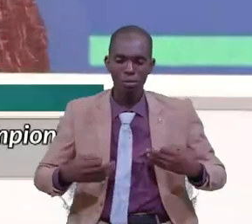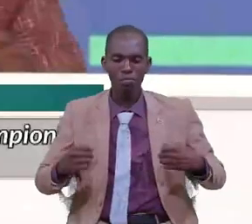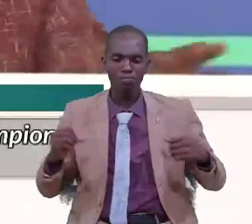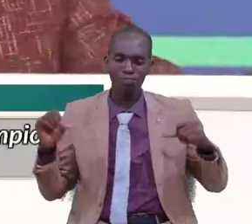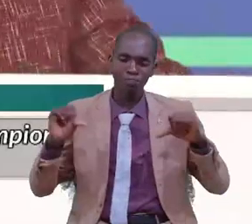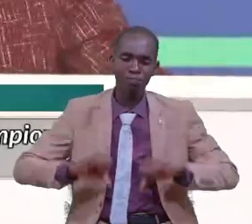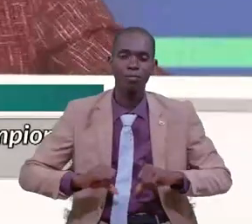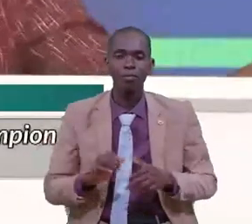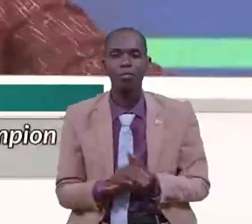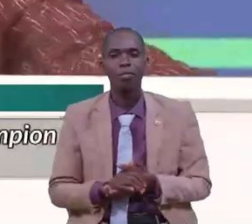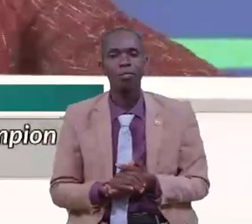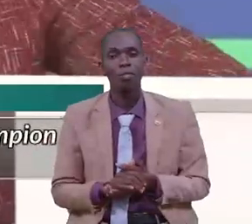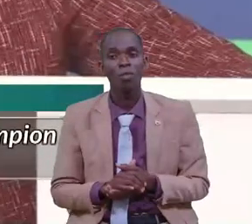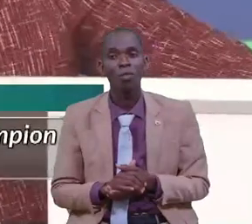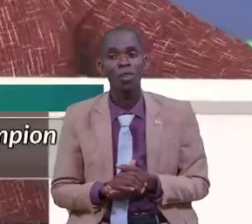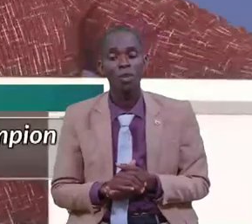Condamné.